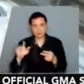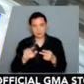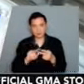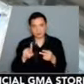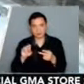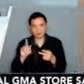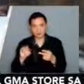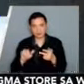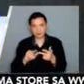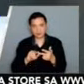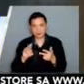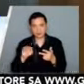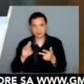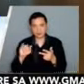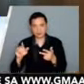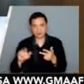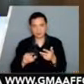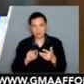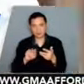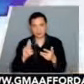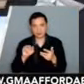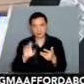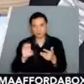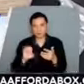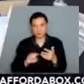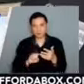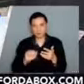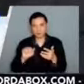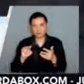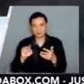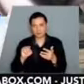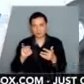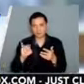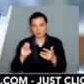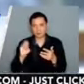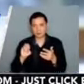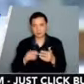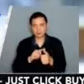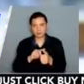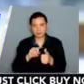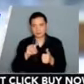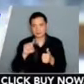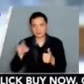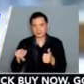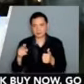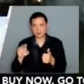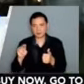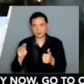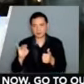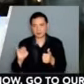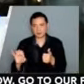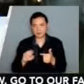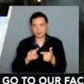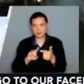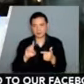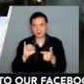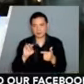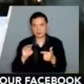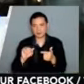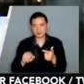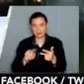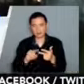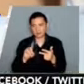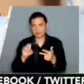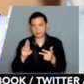bira Bruce Roland Antonio venzon at zephan makakasama rin nila sina Diana Zubiri Des Rey del